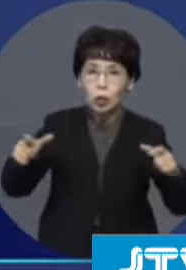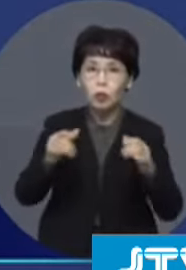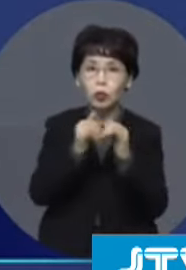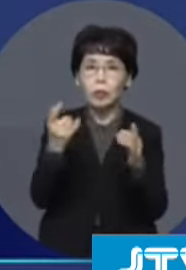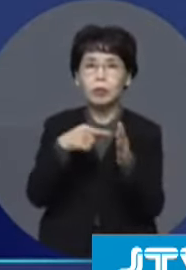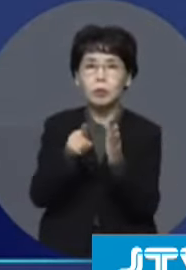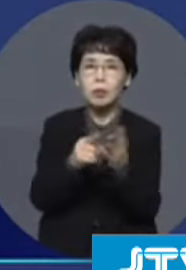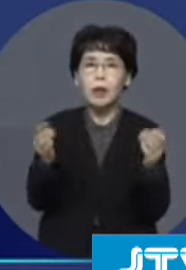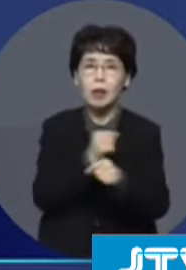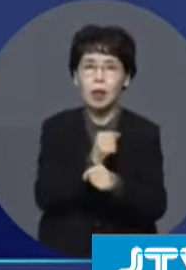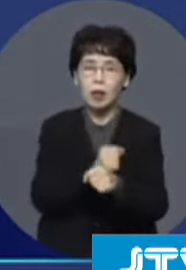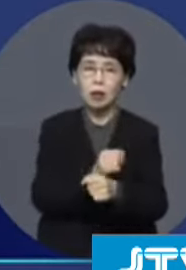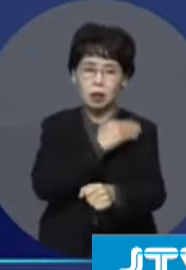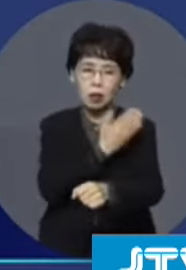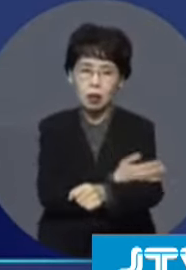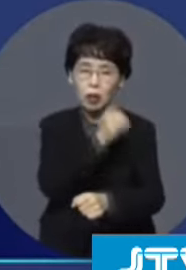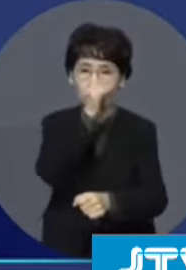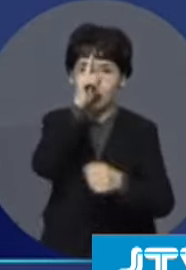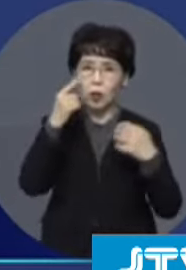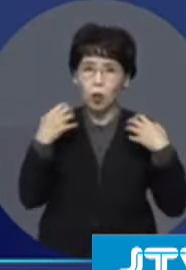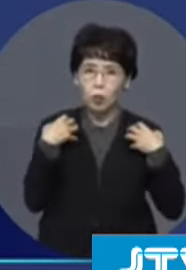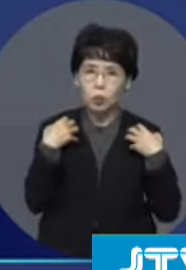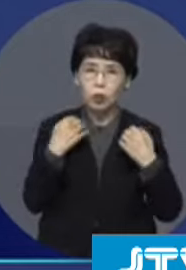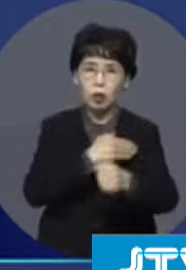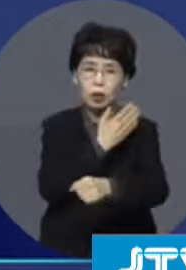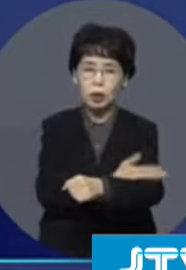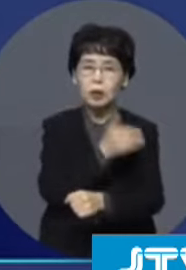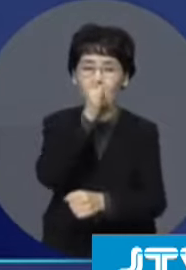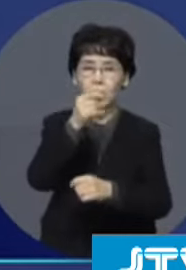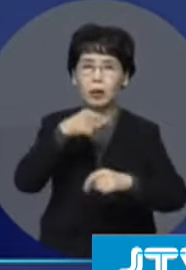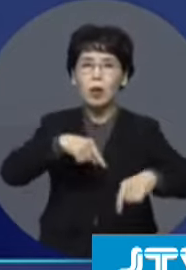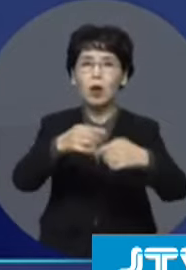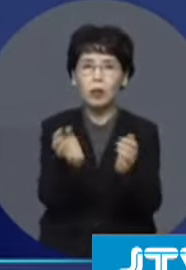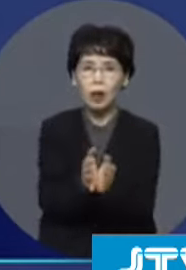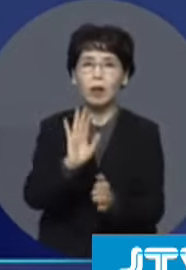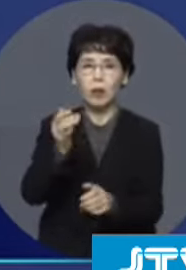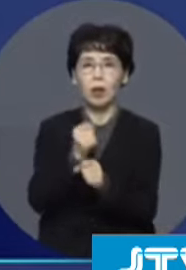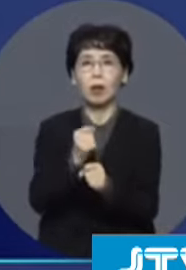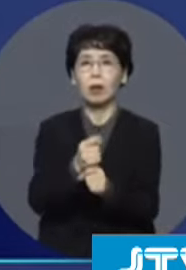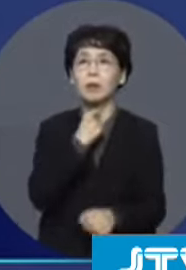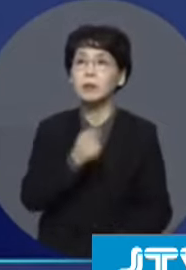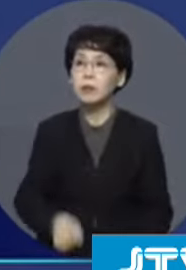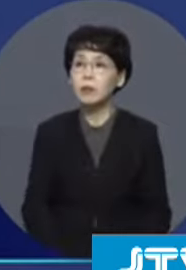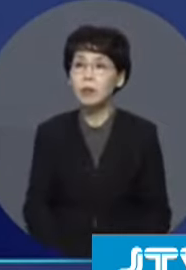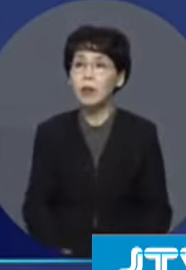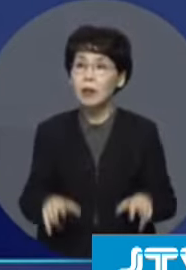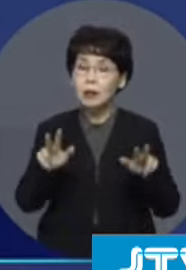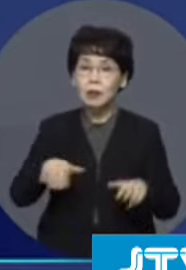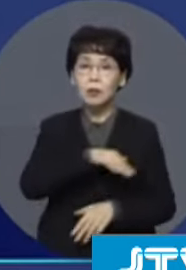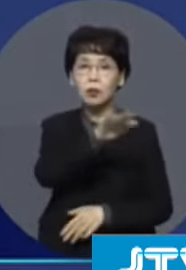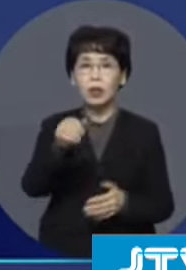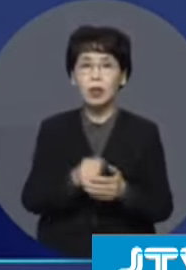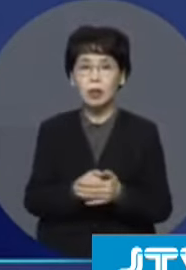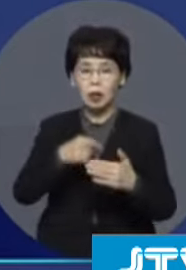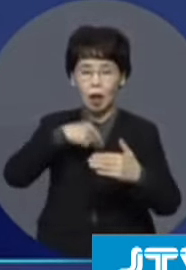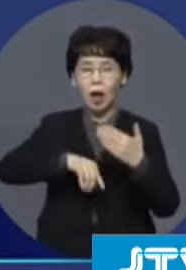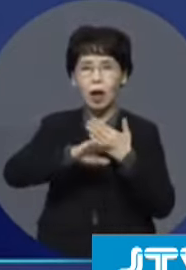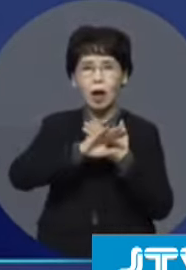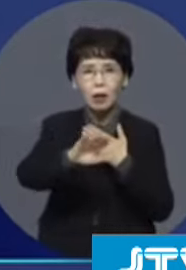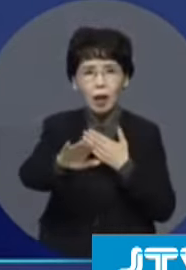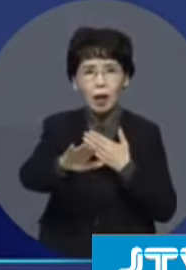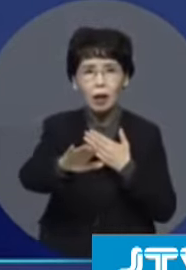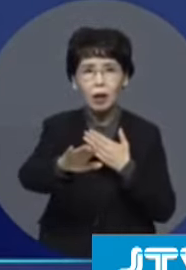일하는 유능한 정부, 유능한 정당이 되도록 하겠습니다. 지금 우리는 대내외의